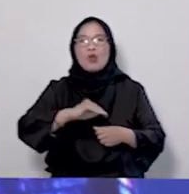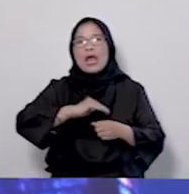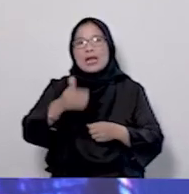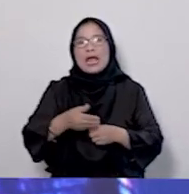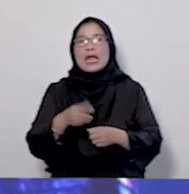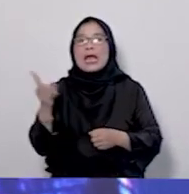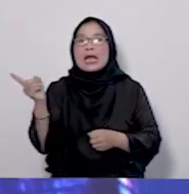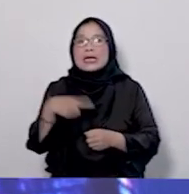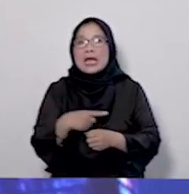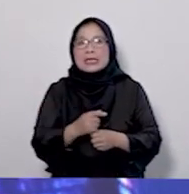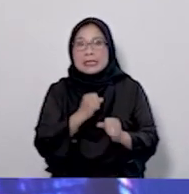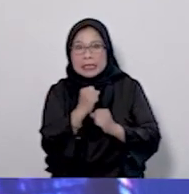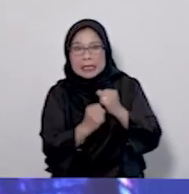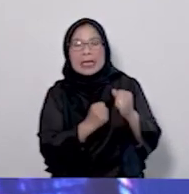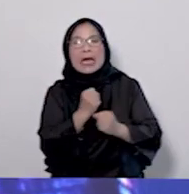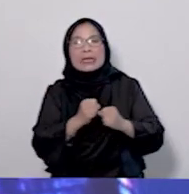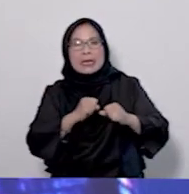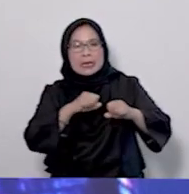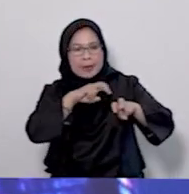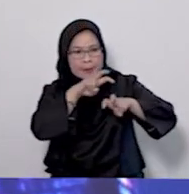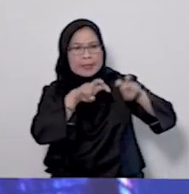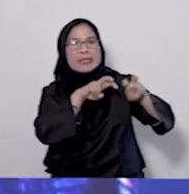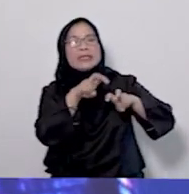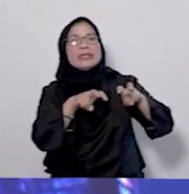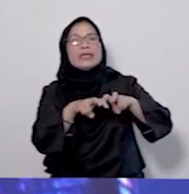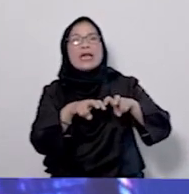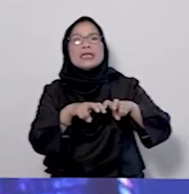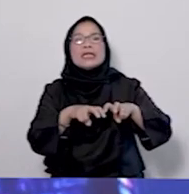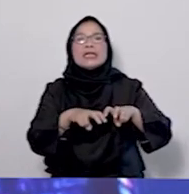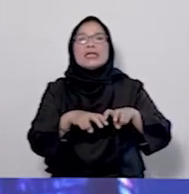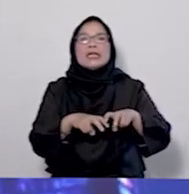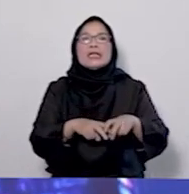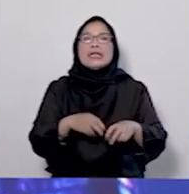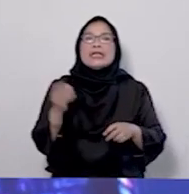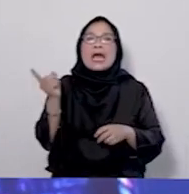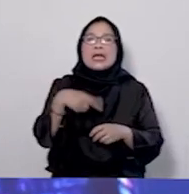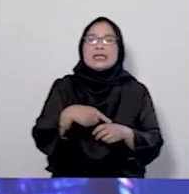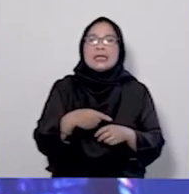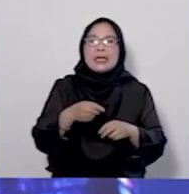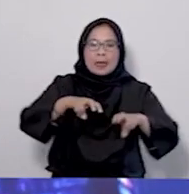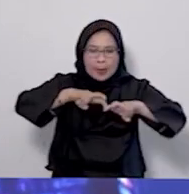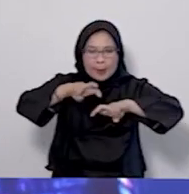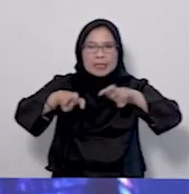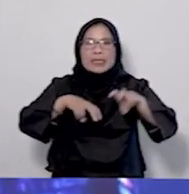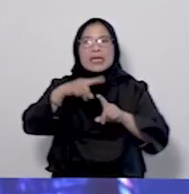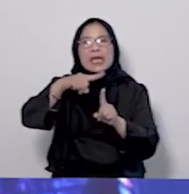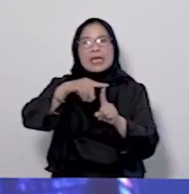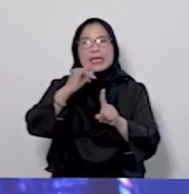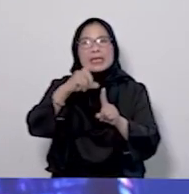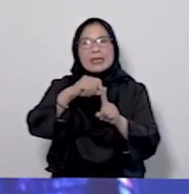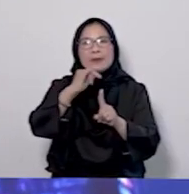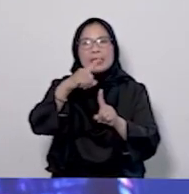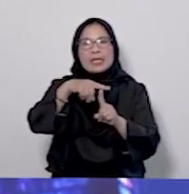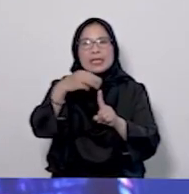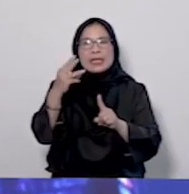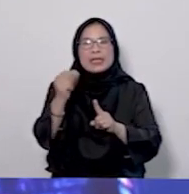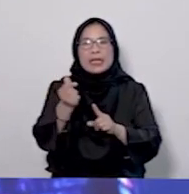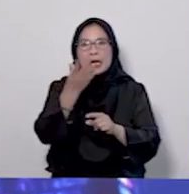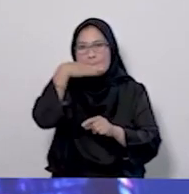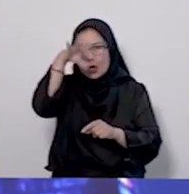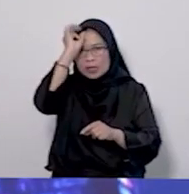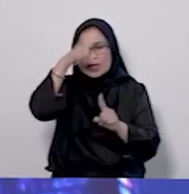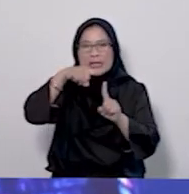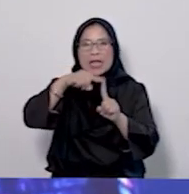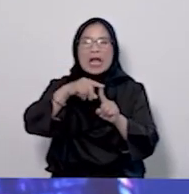pelaksanaan kegiatan penyidikan yang dilaksanakan oleh penyidik di TV terbaru pada